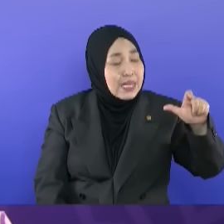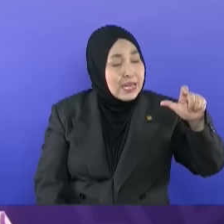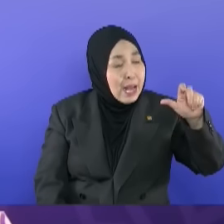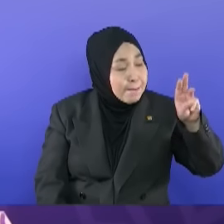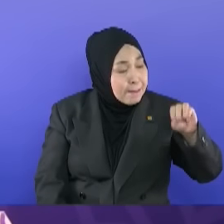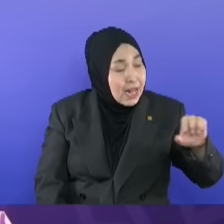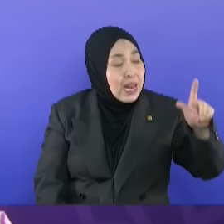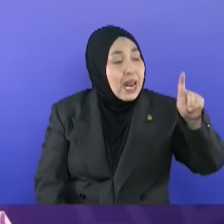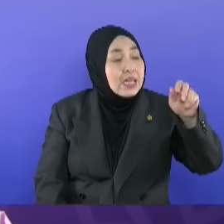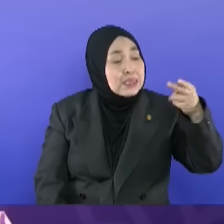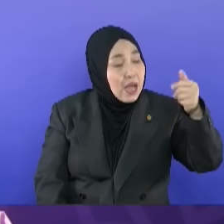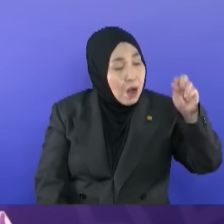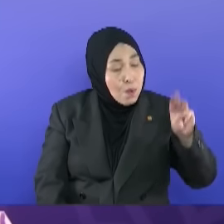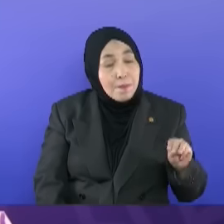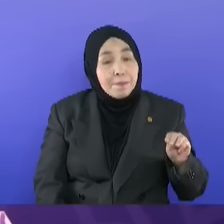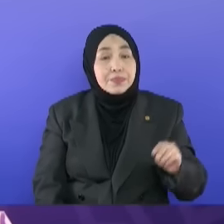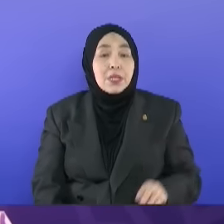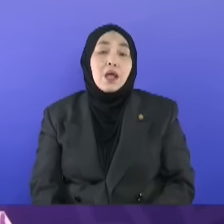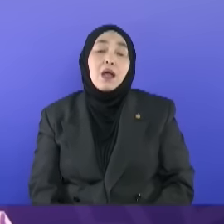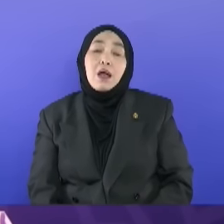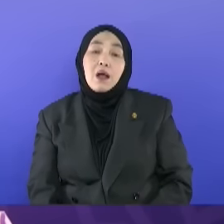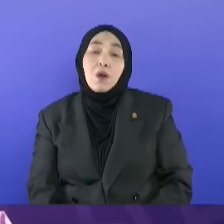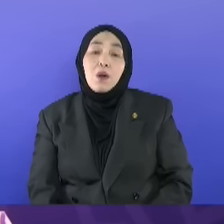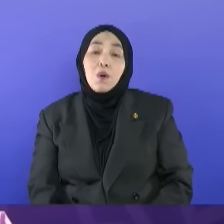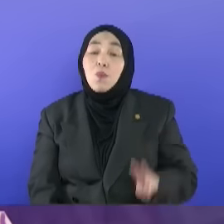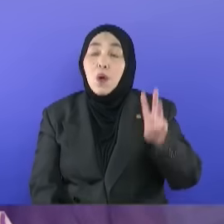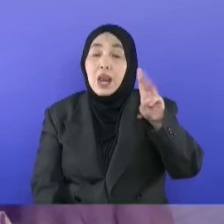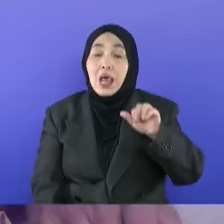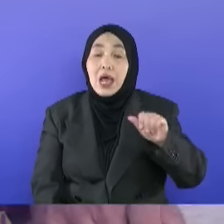millatahum. Hmm.